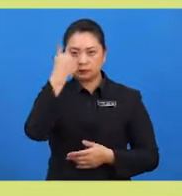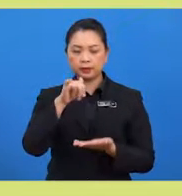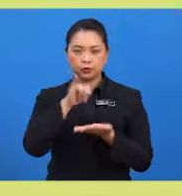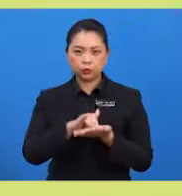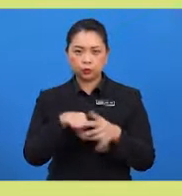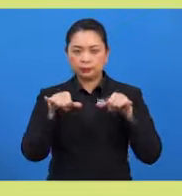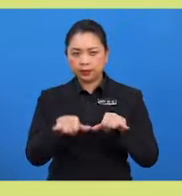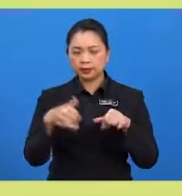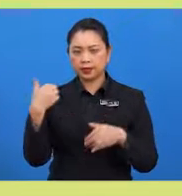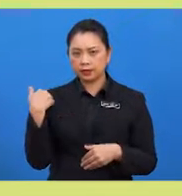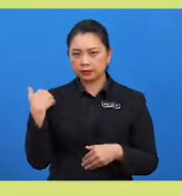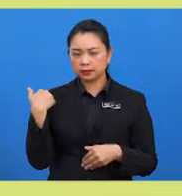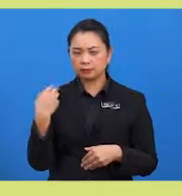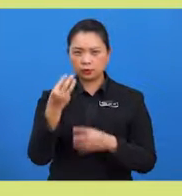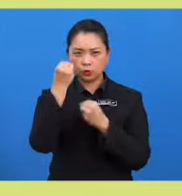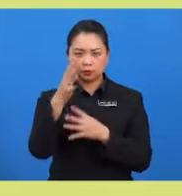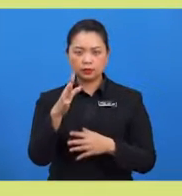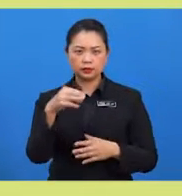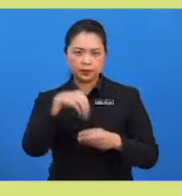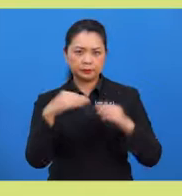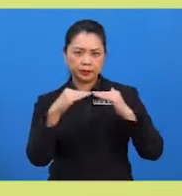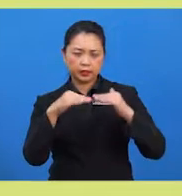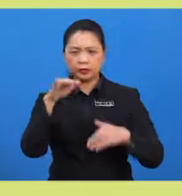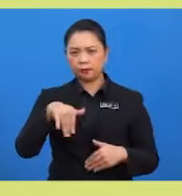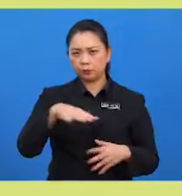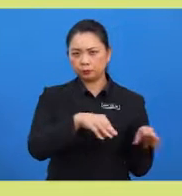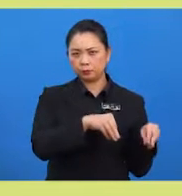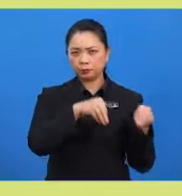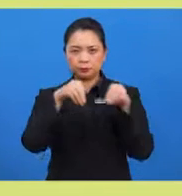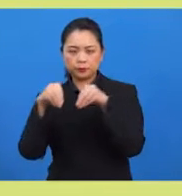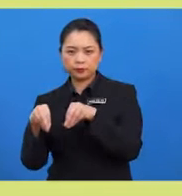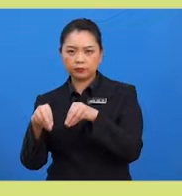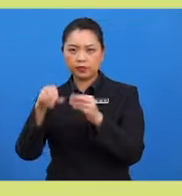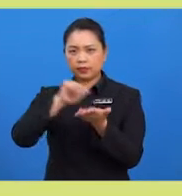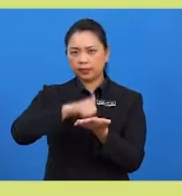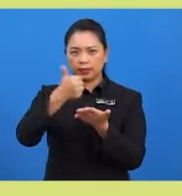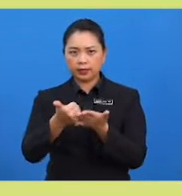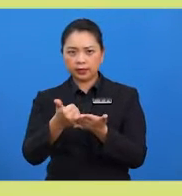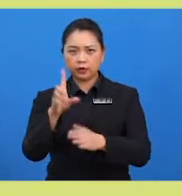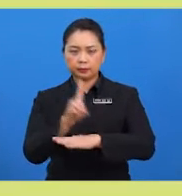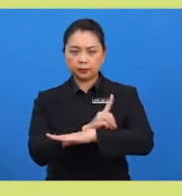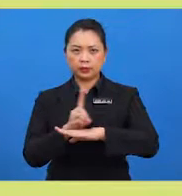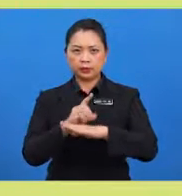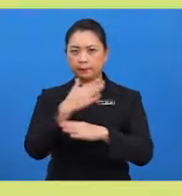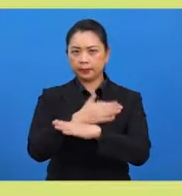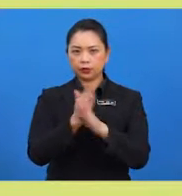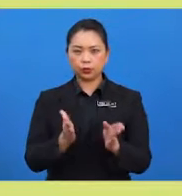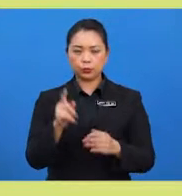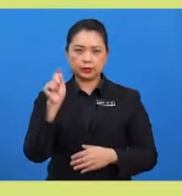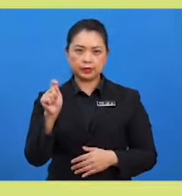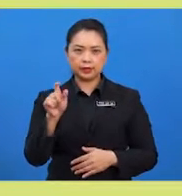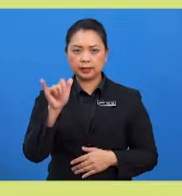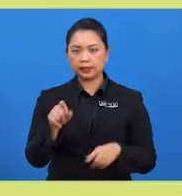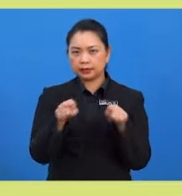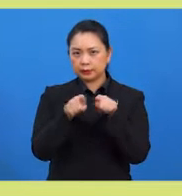lagi butiran dalam imbangan duga yang masih belum dipindahkan. Akaun perdagangan dan untung rugi bentuk T seperti yang